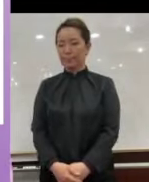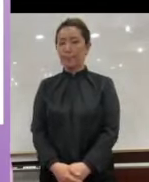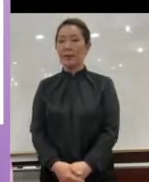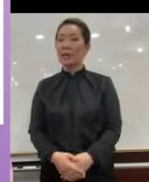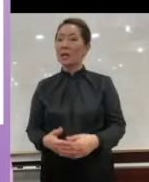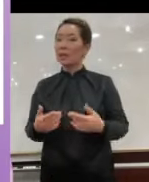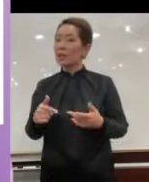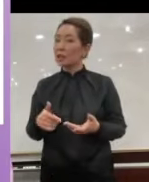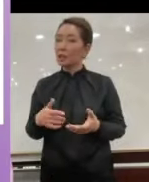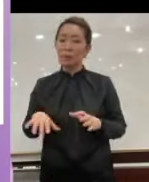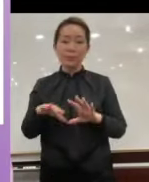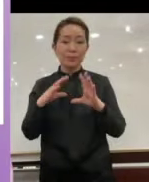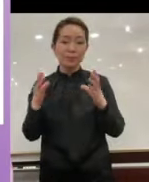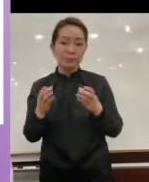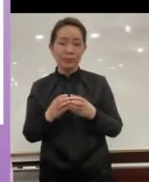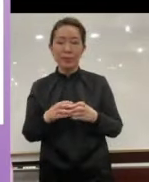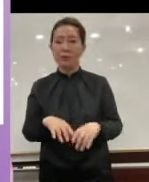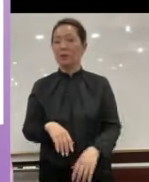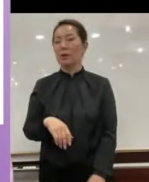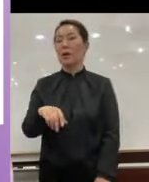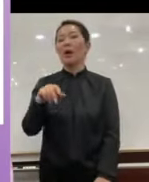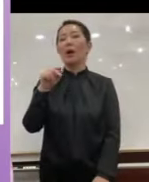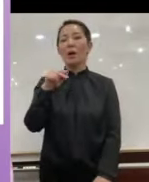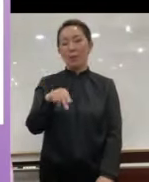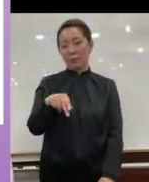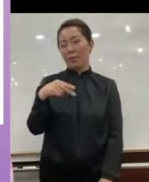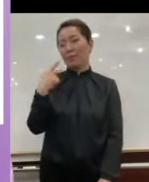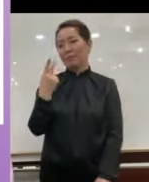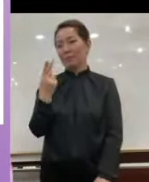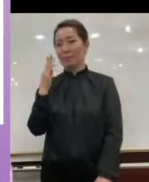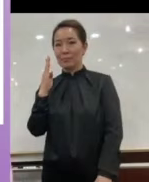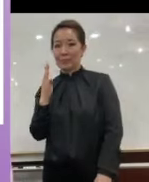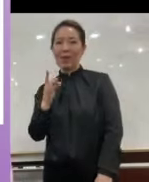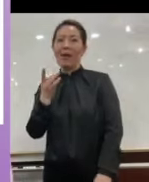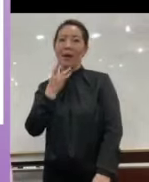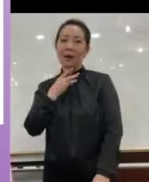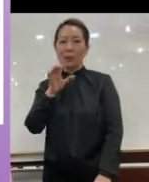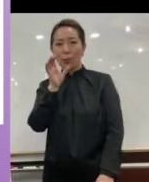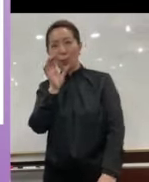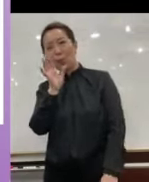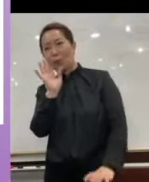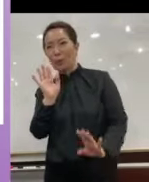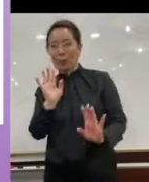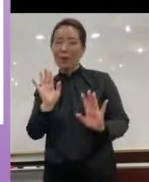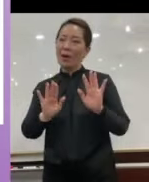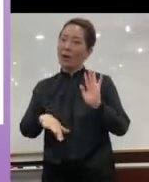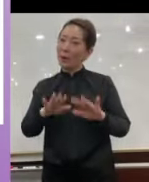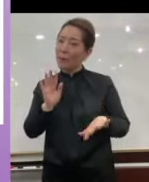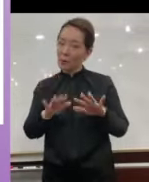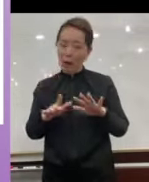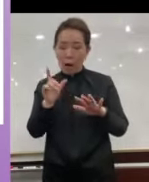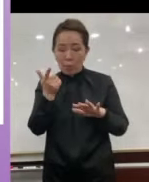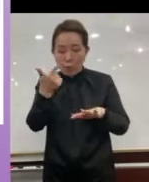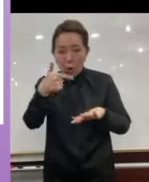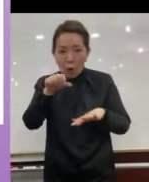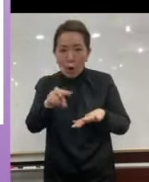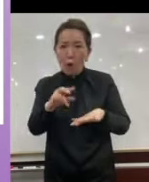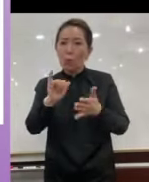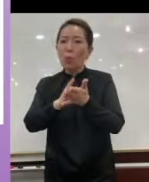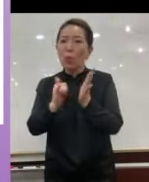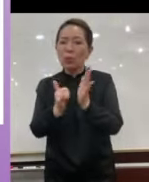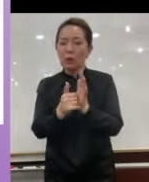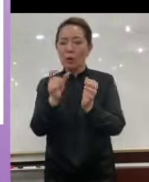Тэгэхээр бид нар бол PAP гэхээр одоо арх уух хүн хамаагүй тийм ээ. Ерөнхийдөө олон хүн цуглддаг. Тэгээ